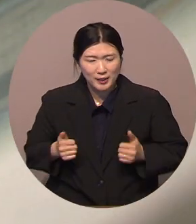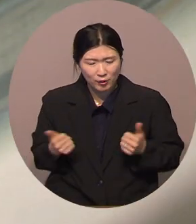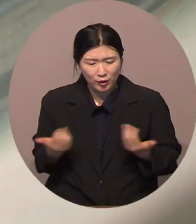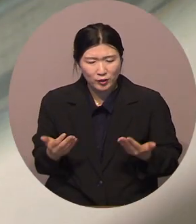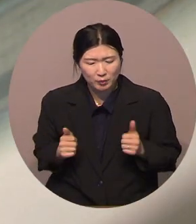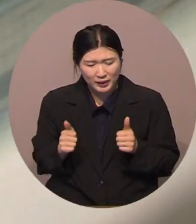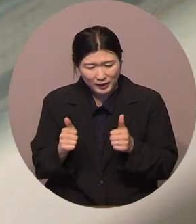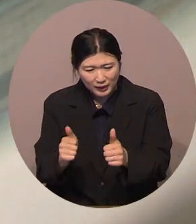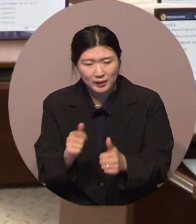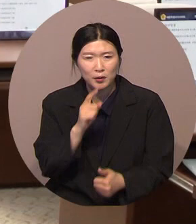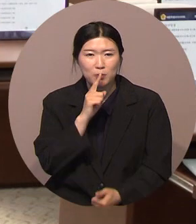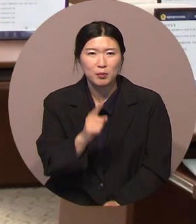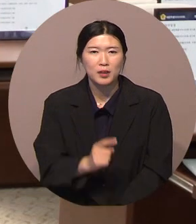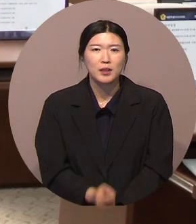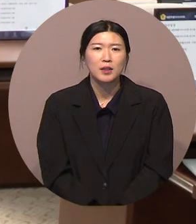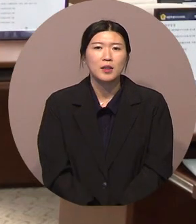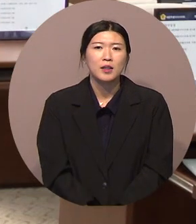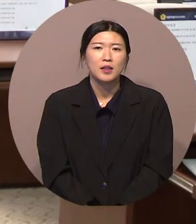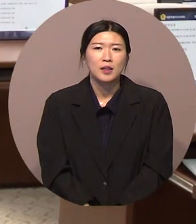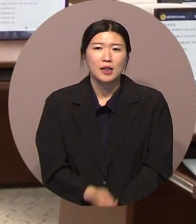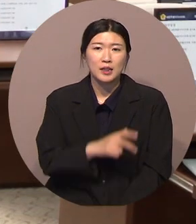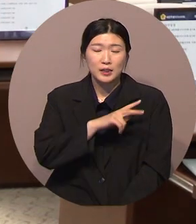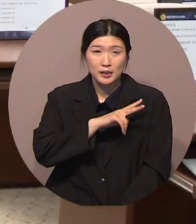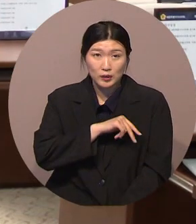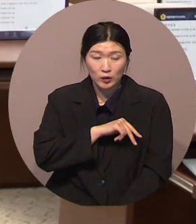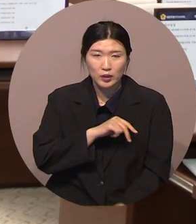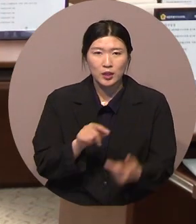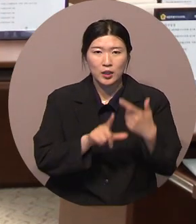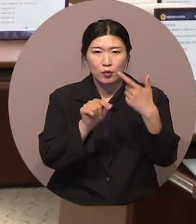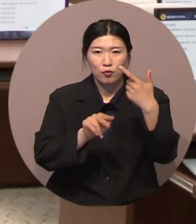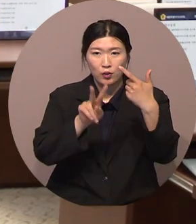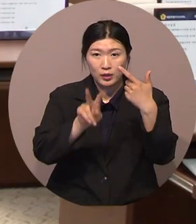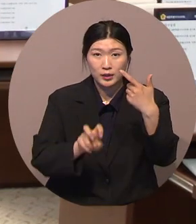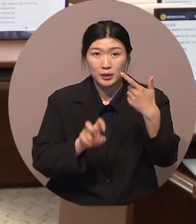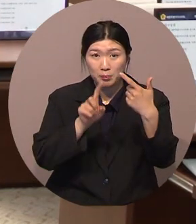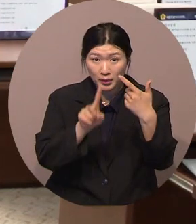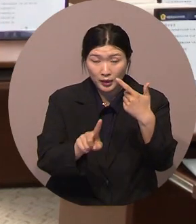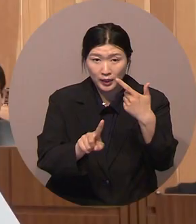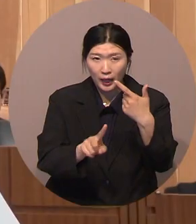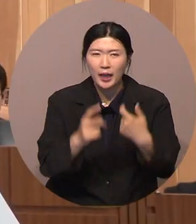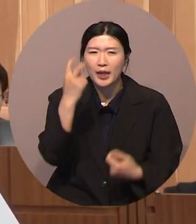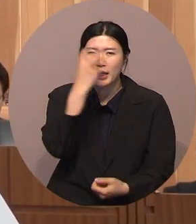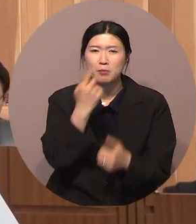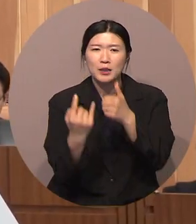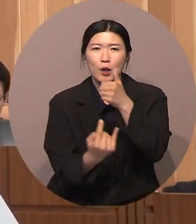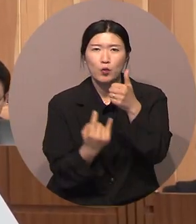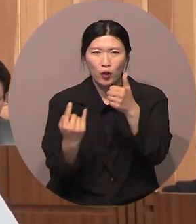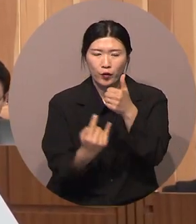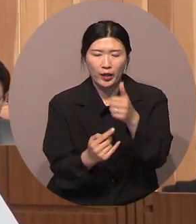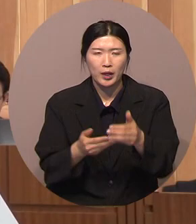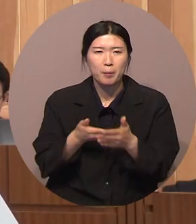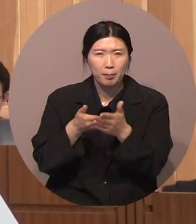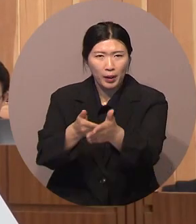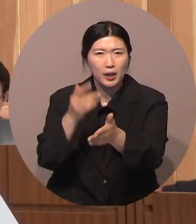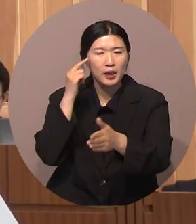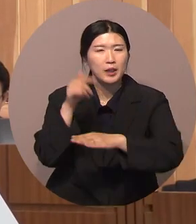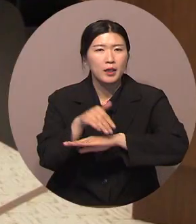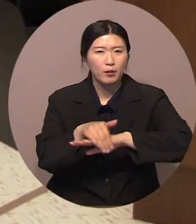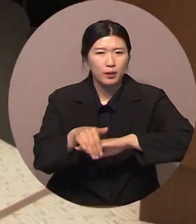임하겠다고 밝혔습니다 시의회는 오 21일 회기가 끝나는 대로 감사위원회에 감사를 청구할